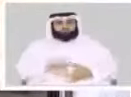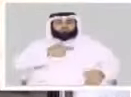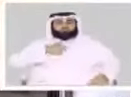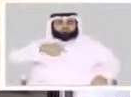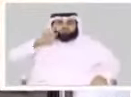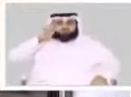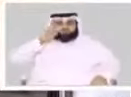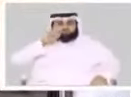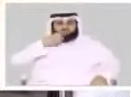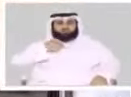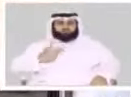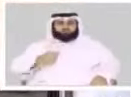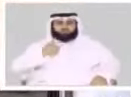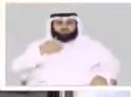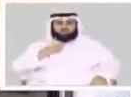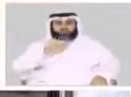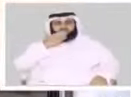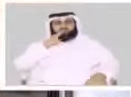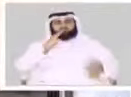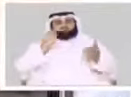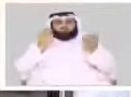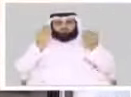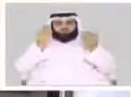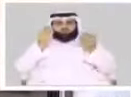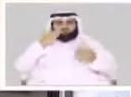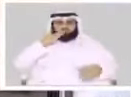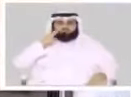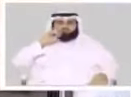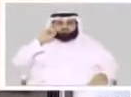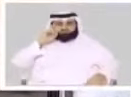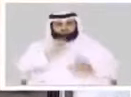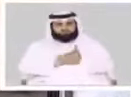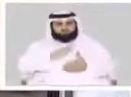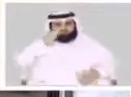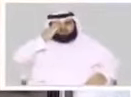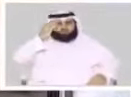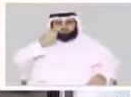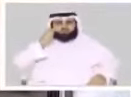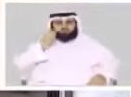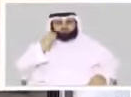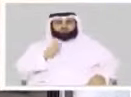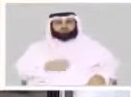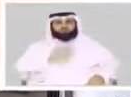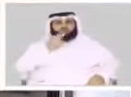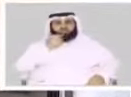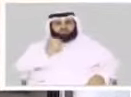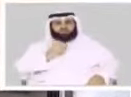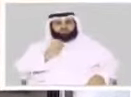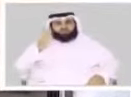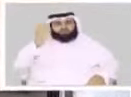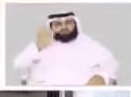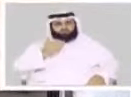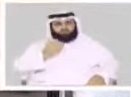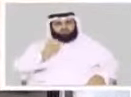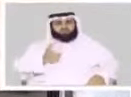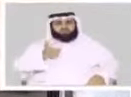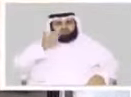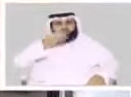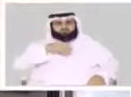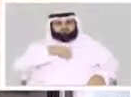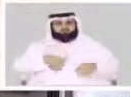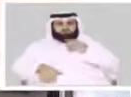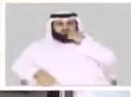بسم الله الرحمن الرحيم. الحمد لله رب العالمين، والصلاة والسلام على خير المرسلين سيدنا محمد صلى الله